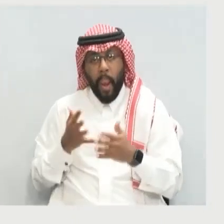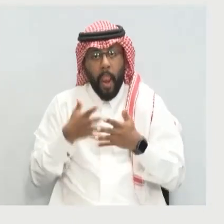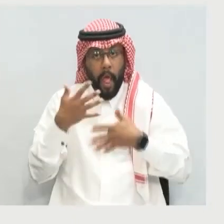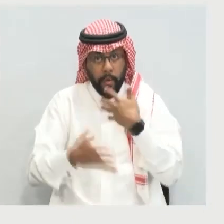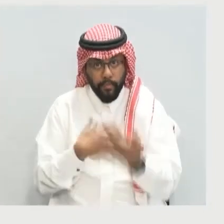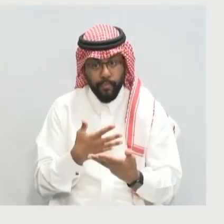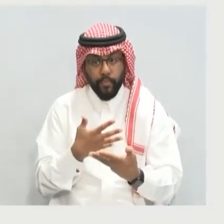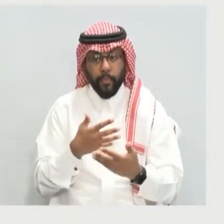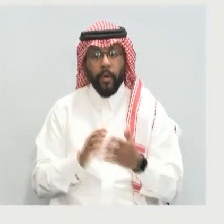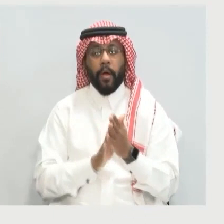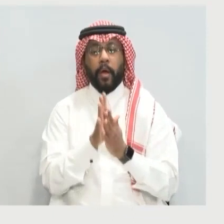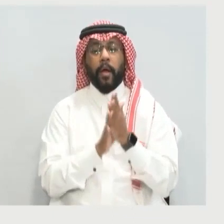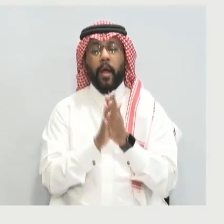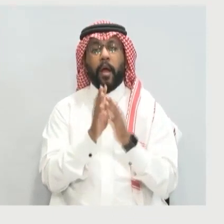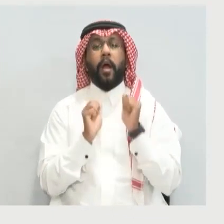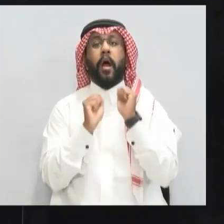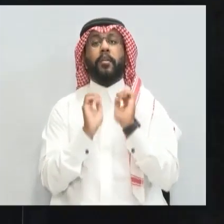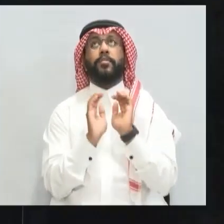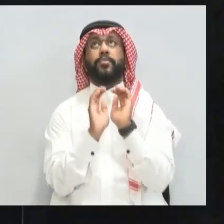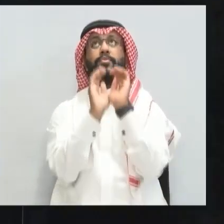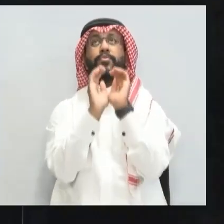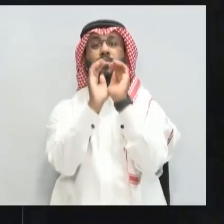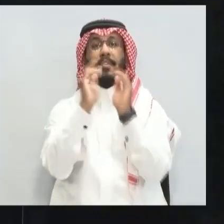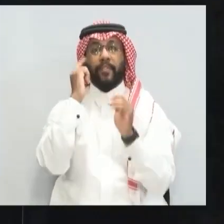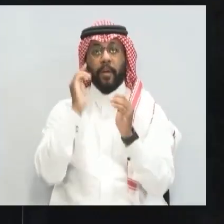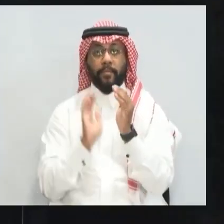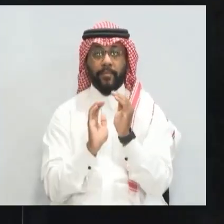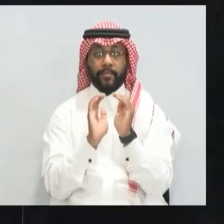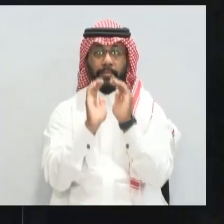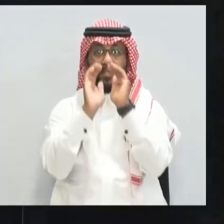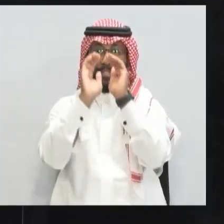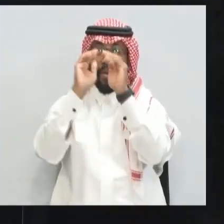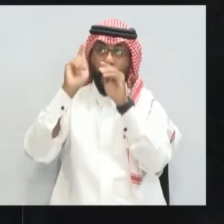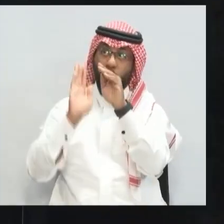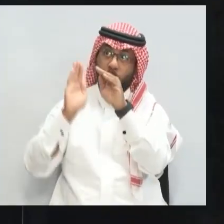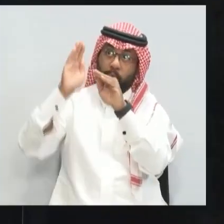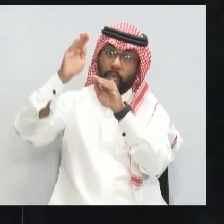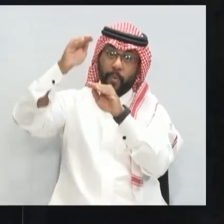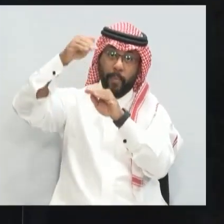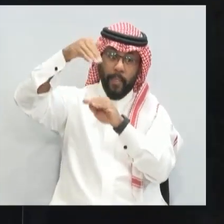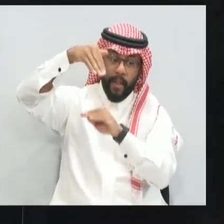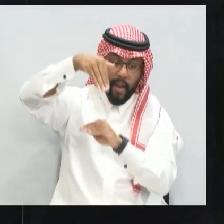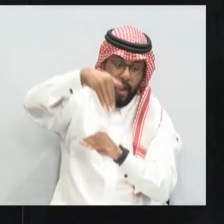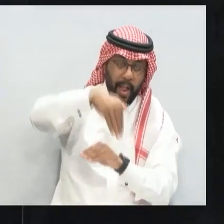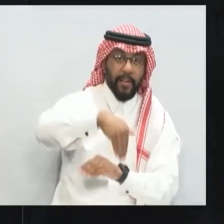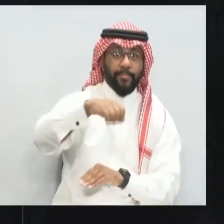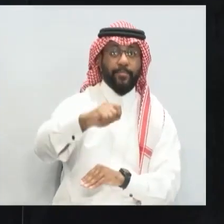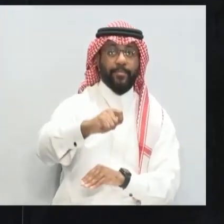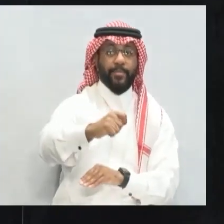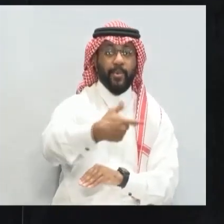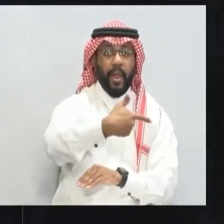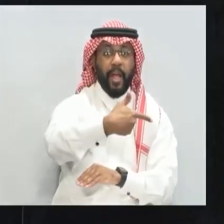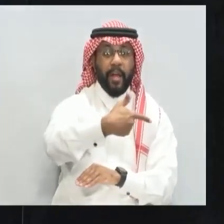حاجز امام حدوث التفاعل لابد ان تكون هناك طاقه كافيه حتى يعبر التفاعل هذه هذا